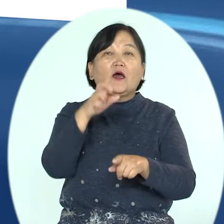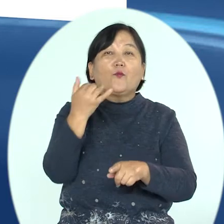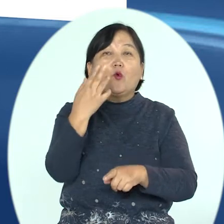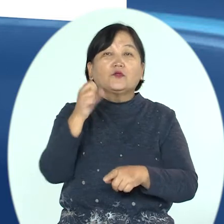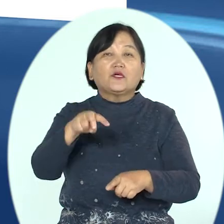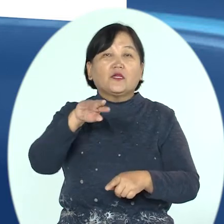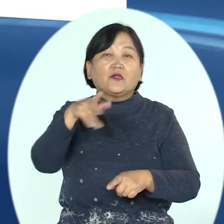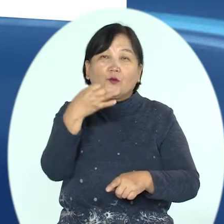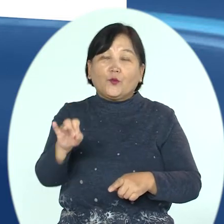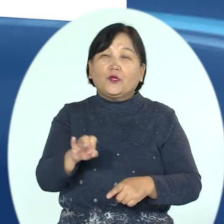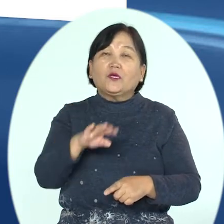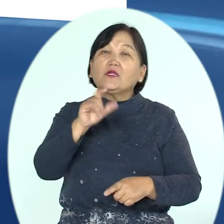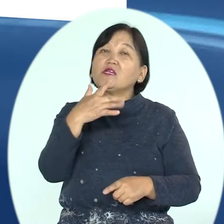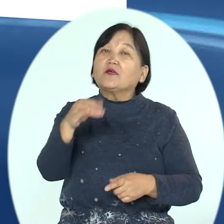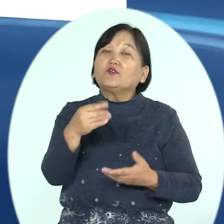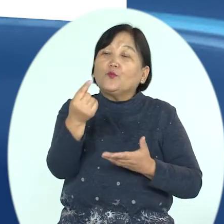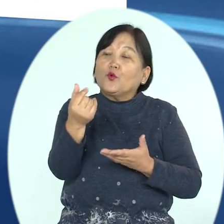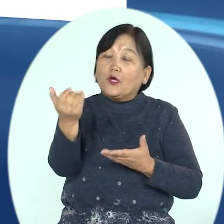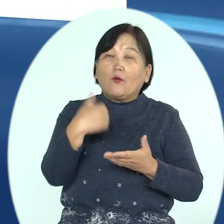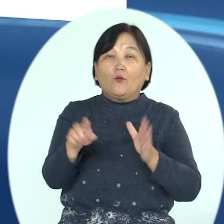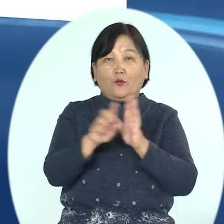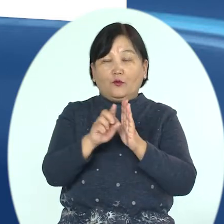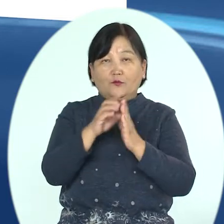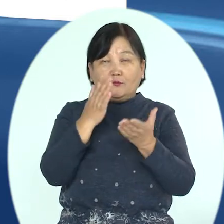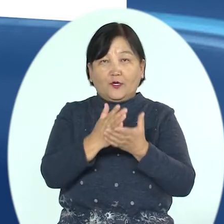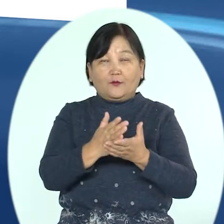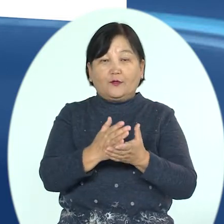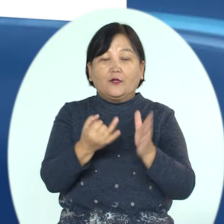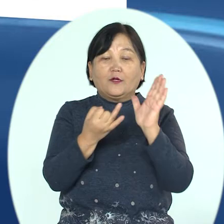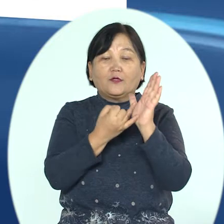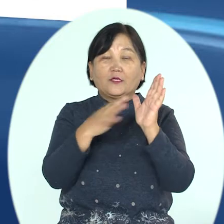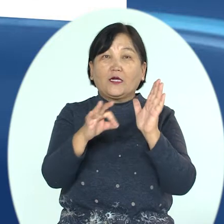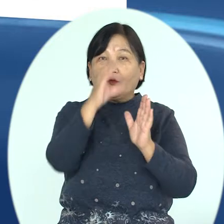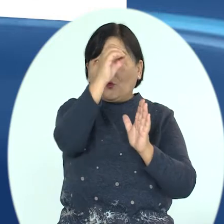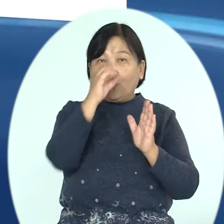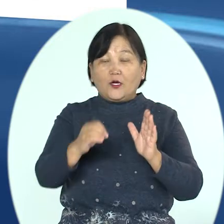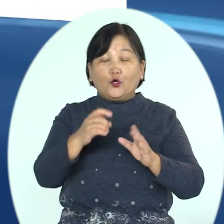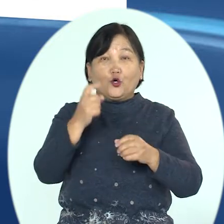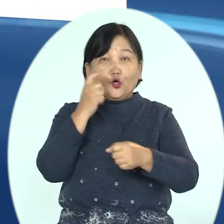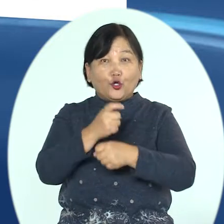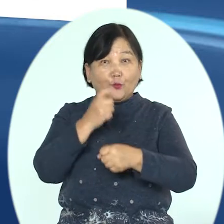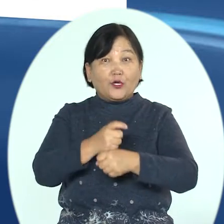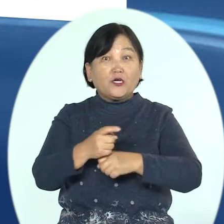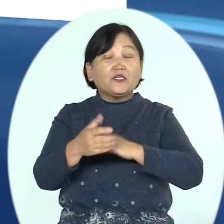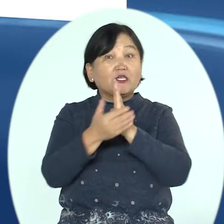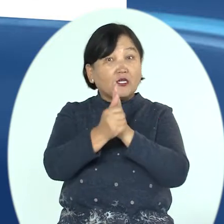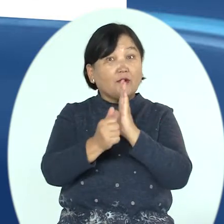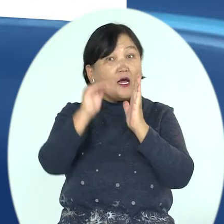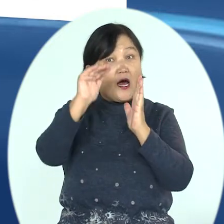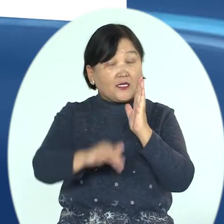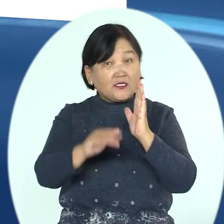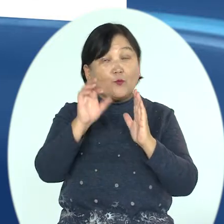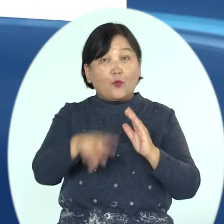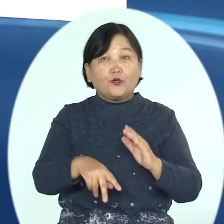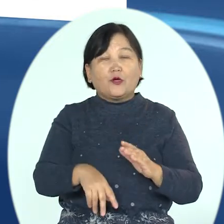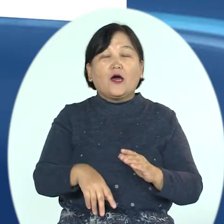байсан хөдөлмөрийн чадвараа бүрэн алдсан гэдэг бол 70-аас дээш хувийн хөдөлмөрийн чадвараа алдсан хүн байх хэвээр. А энд эцэг